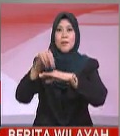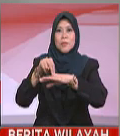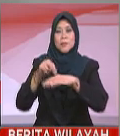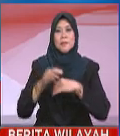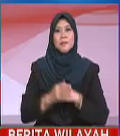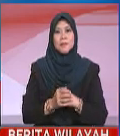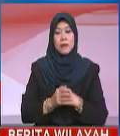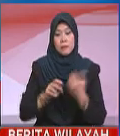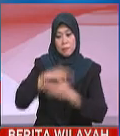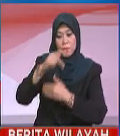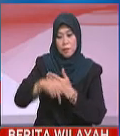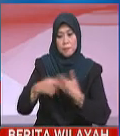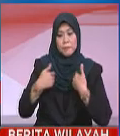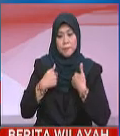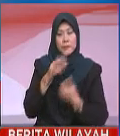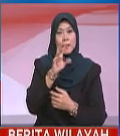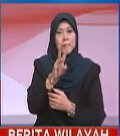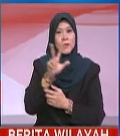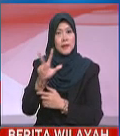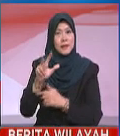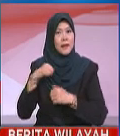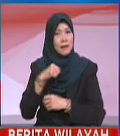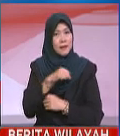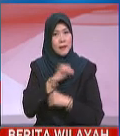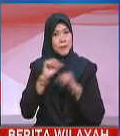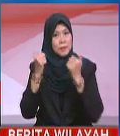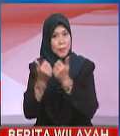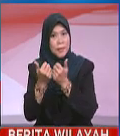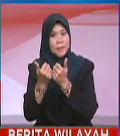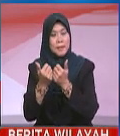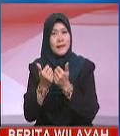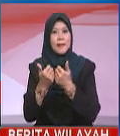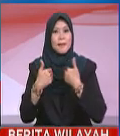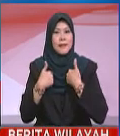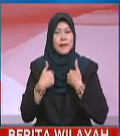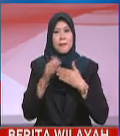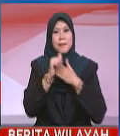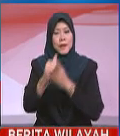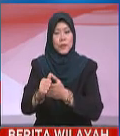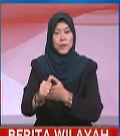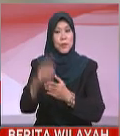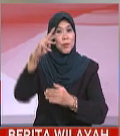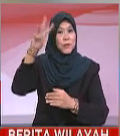itu disertai 63 ahli persatuan terdiri daripada ahli Pandu